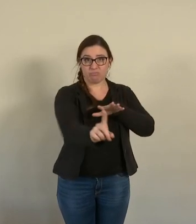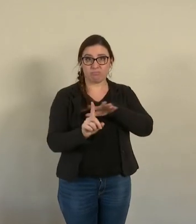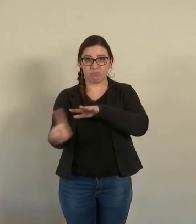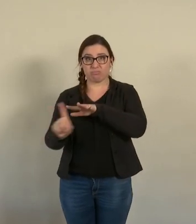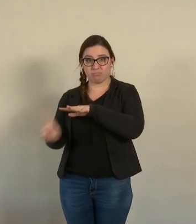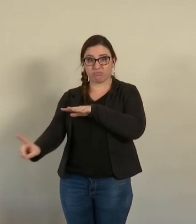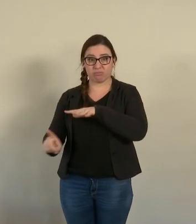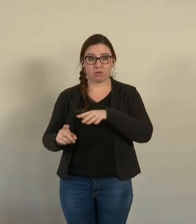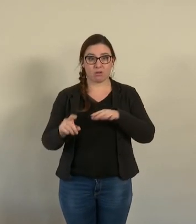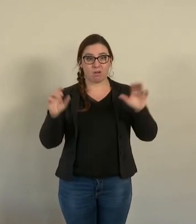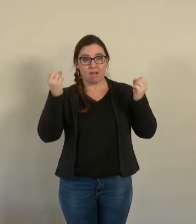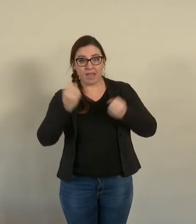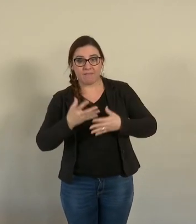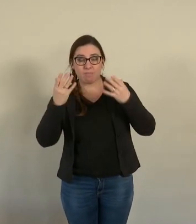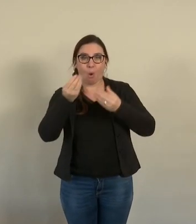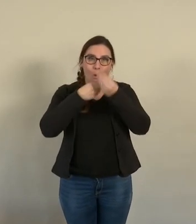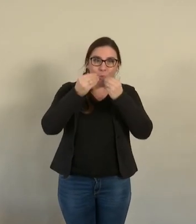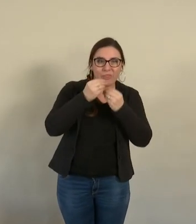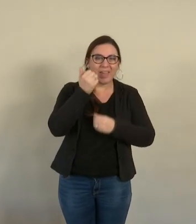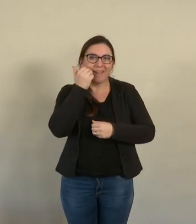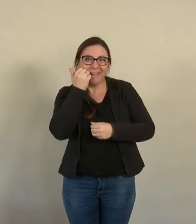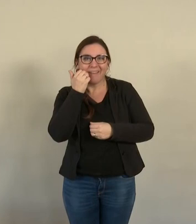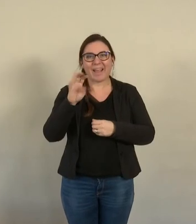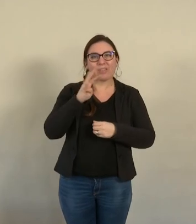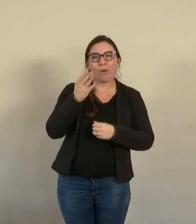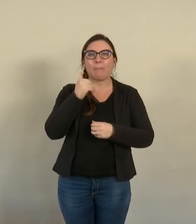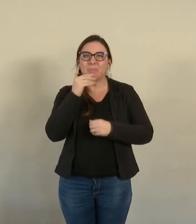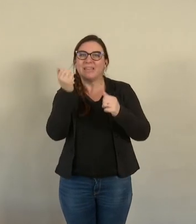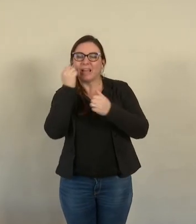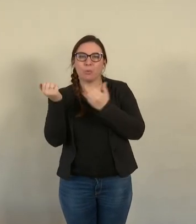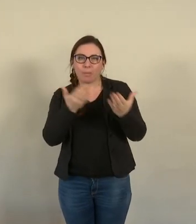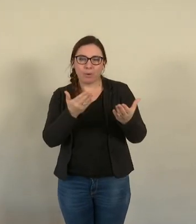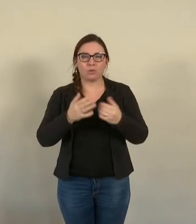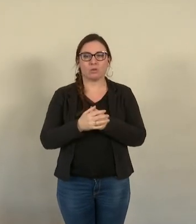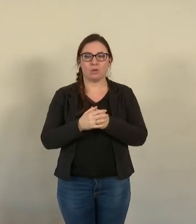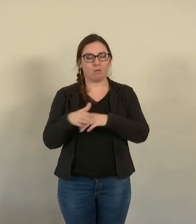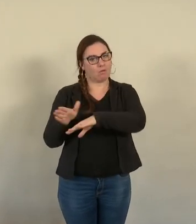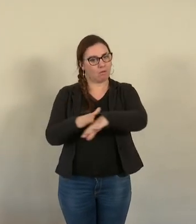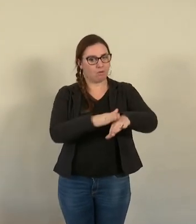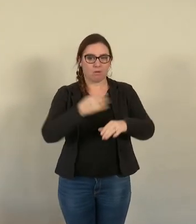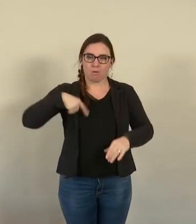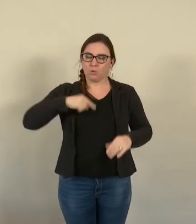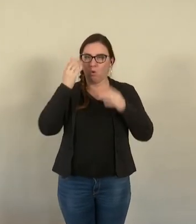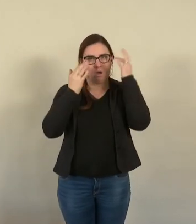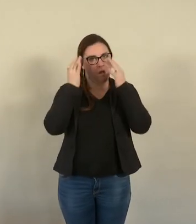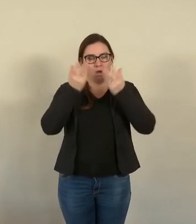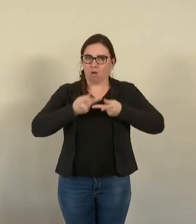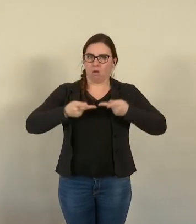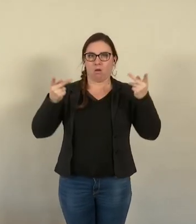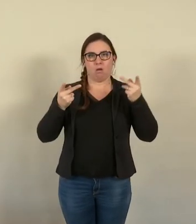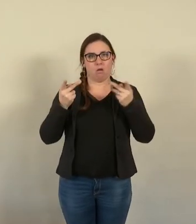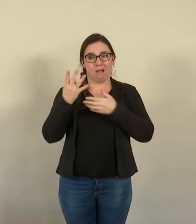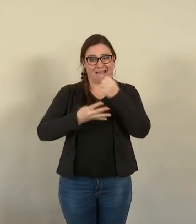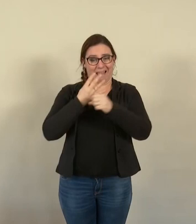événements alimentaires tels que les goûtés organisés par les parents je tiens également à souligner que malgré nos préoccupations exprimées au cours des quatre